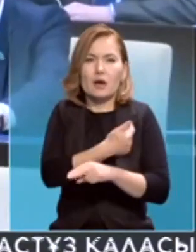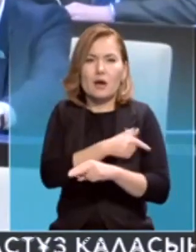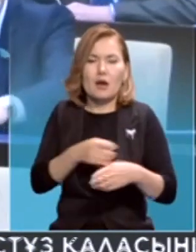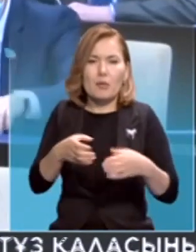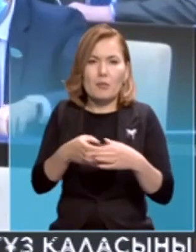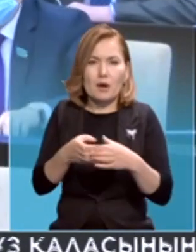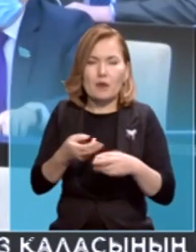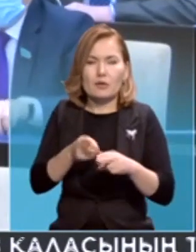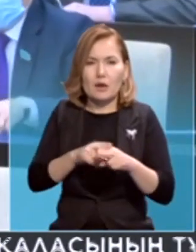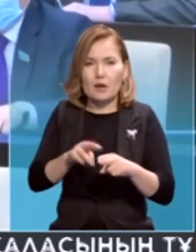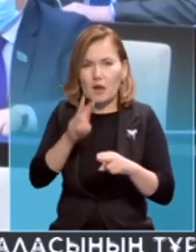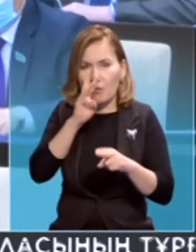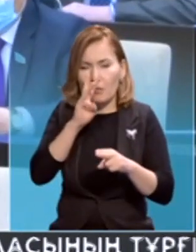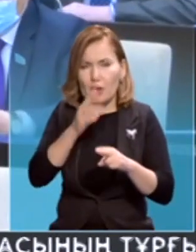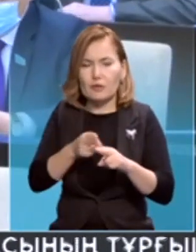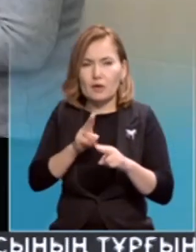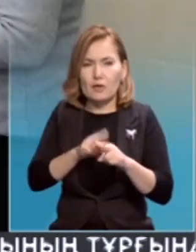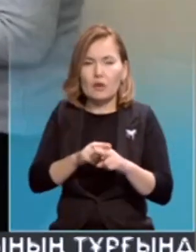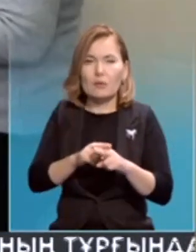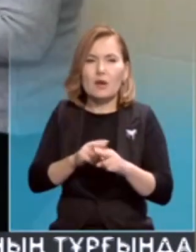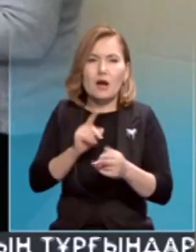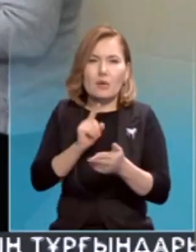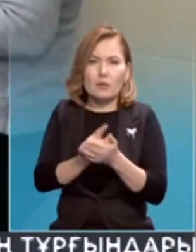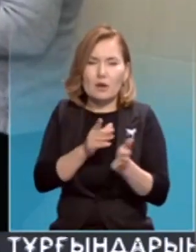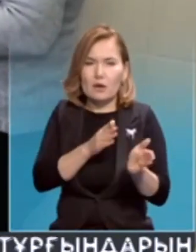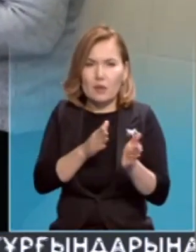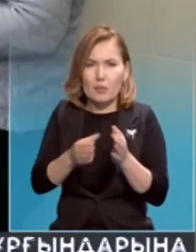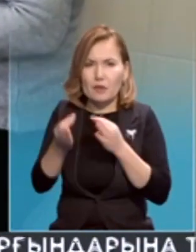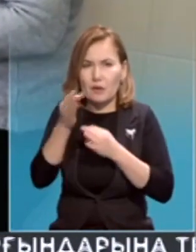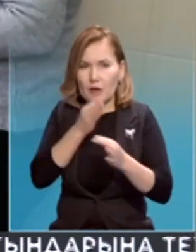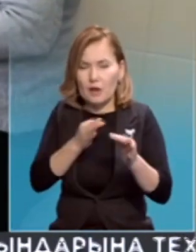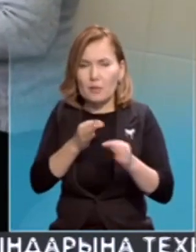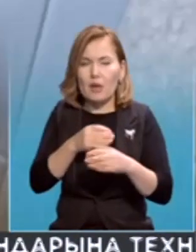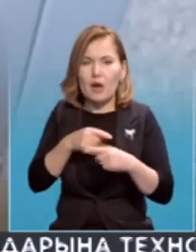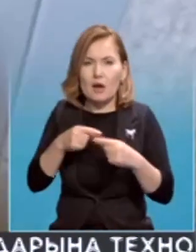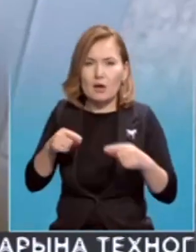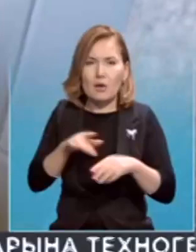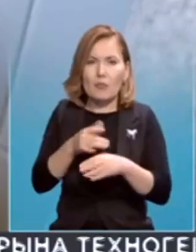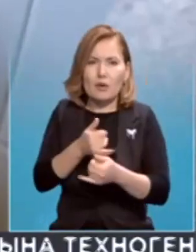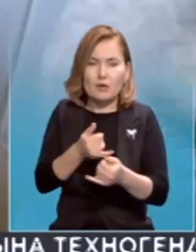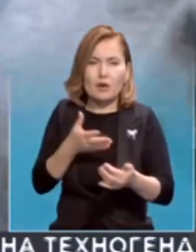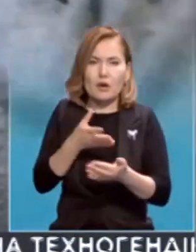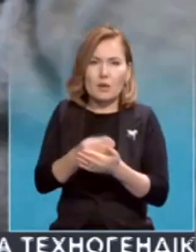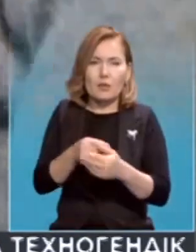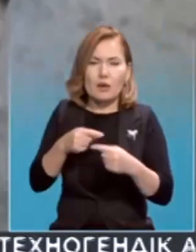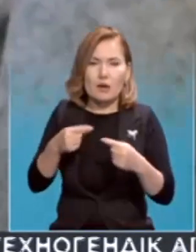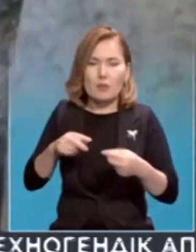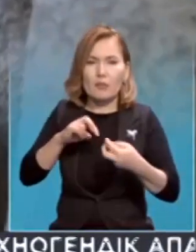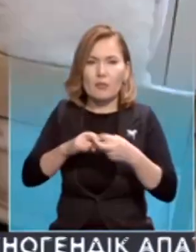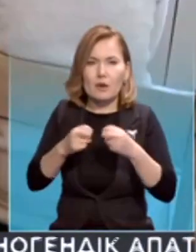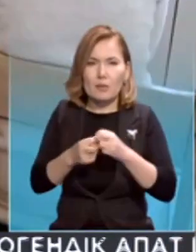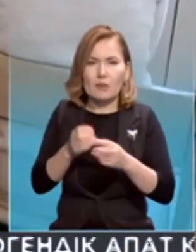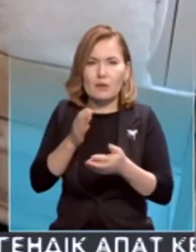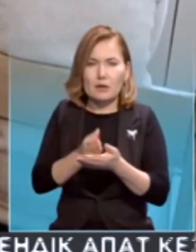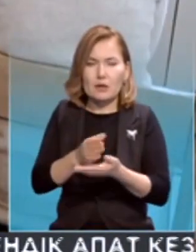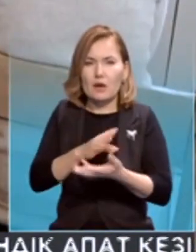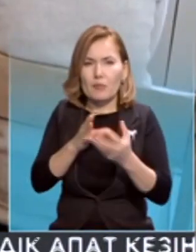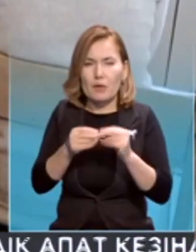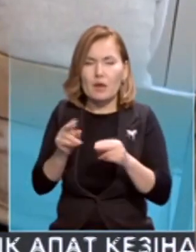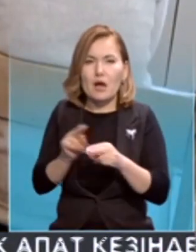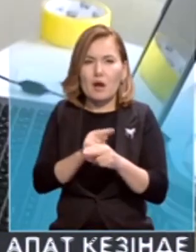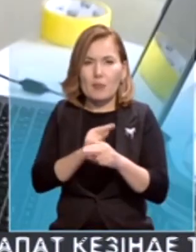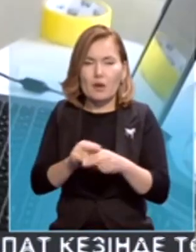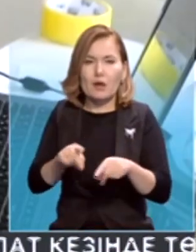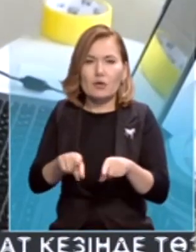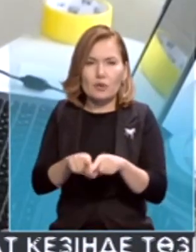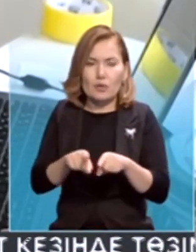ұйымдары еңбекақы төлеу бойынша салықты уақытылы төлеуде, дәрі-дәрмек сатып алуда және коммуналдық қызметтерді төлеуде түрлі қиындықтарға тап болуда. Емдеу